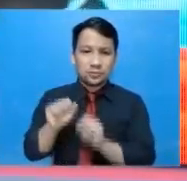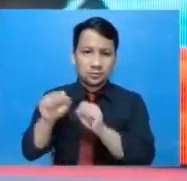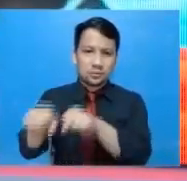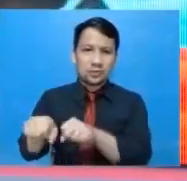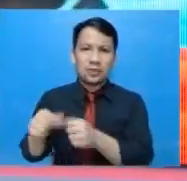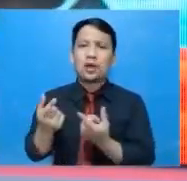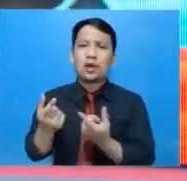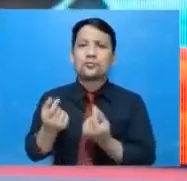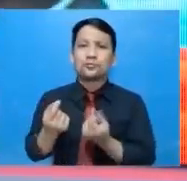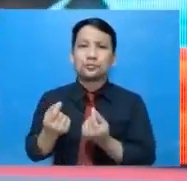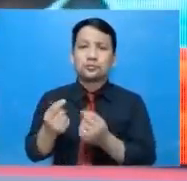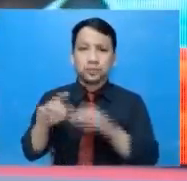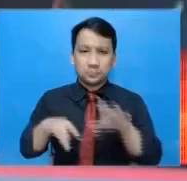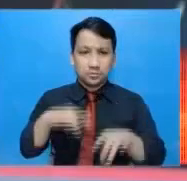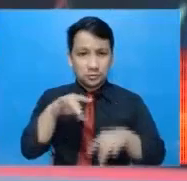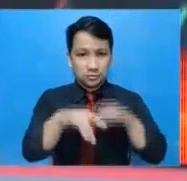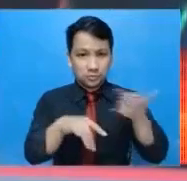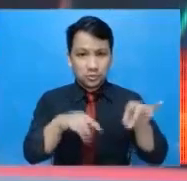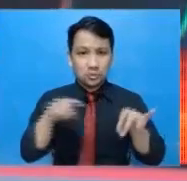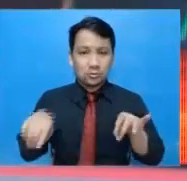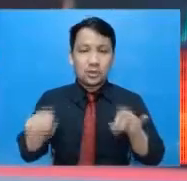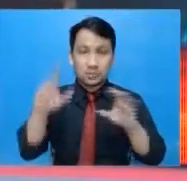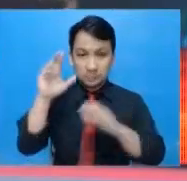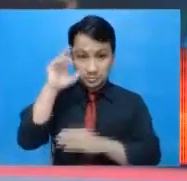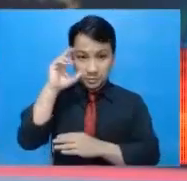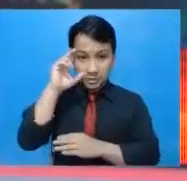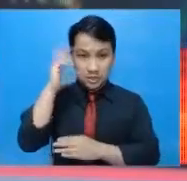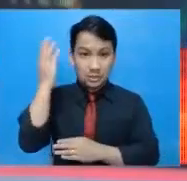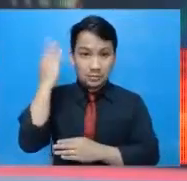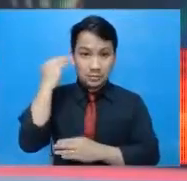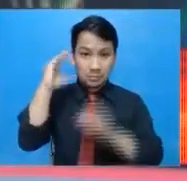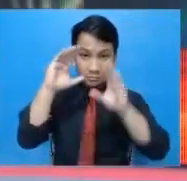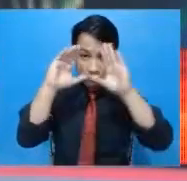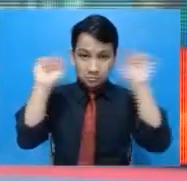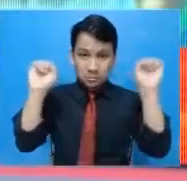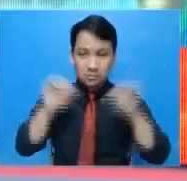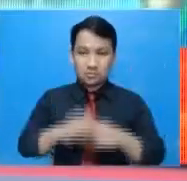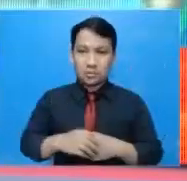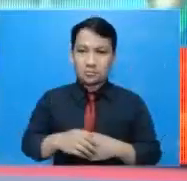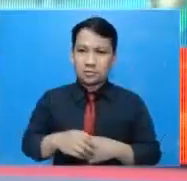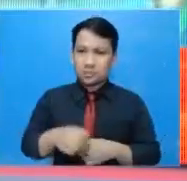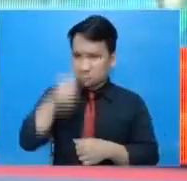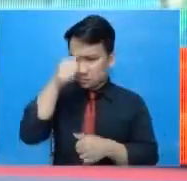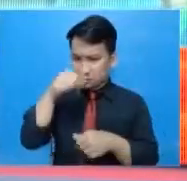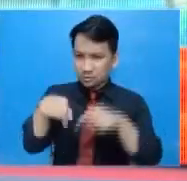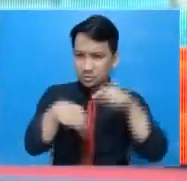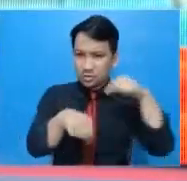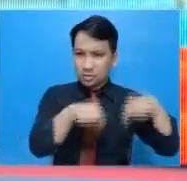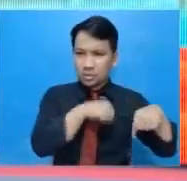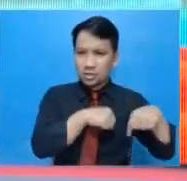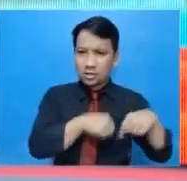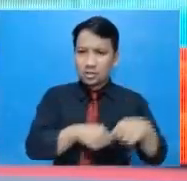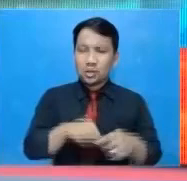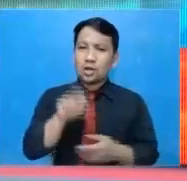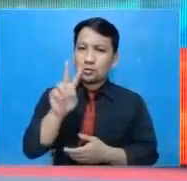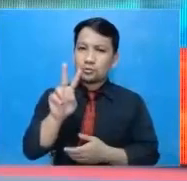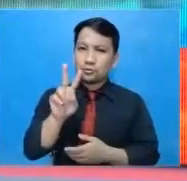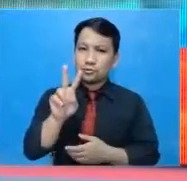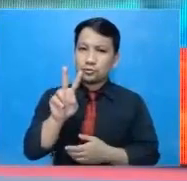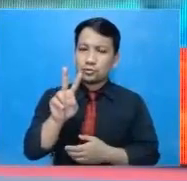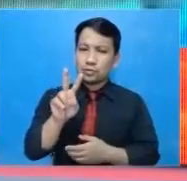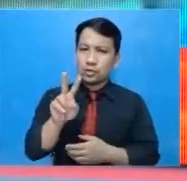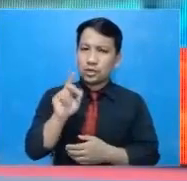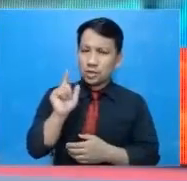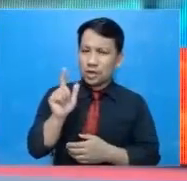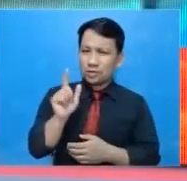sa mga kontribusyon sa bansa ni dating Pangulong Noynoy Aquino. Magbalik tanaw tayo sa halos dalawang dekada niyang paglilingkod sa